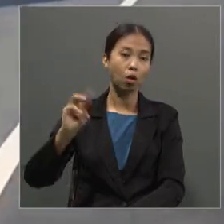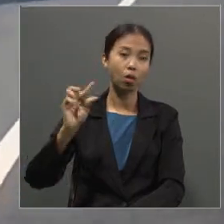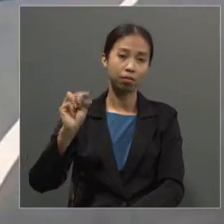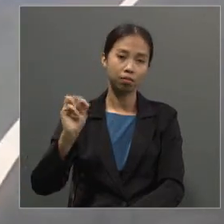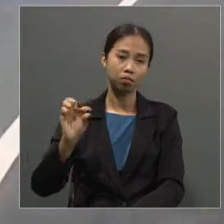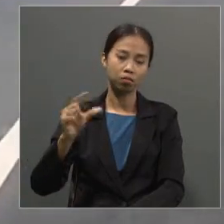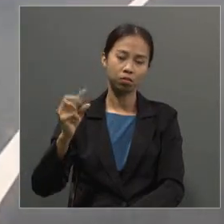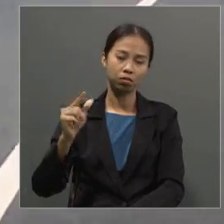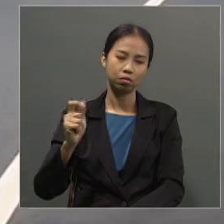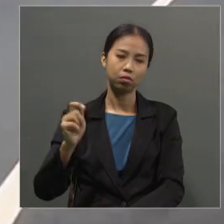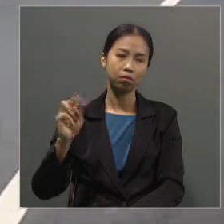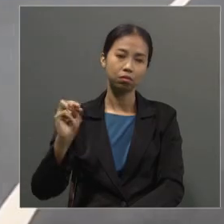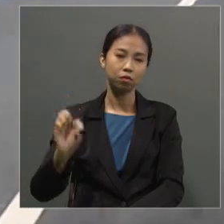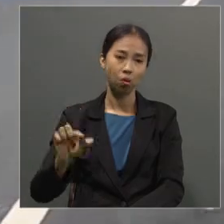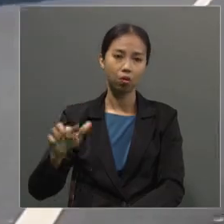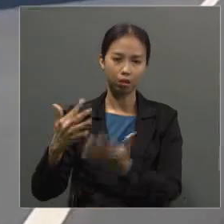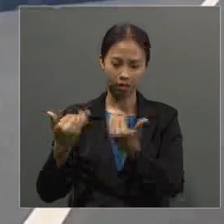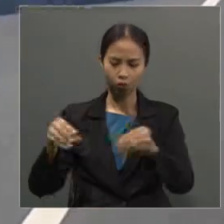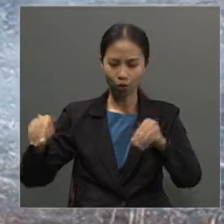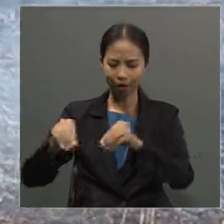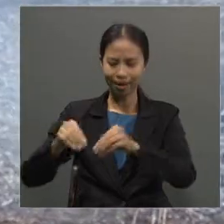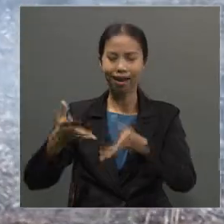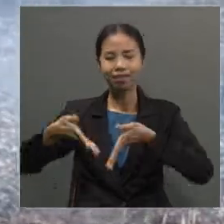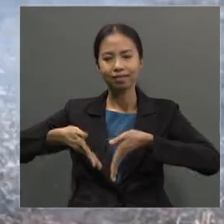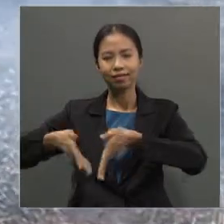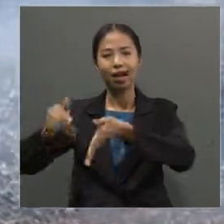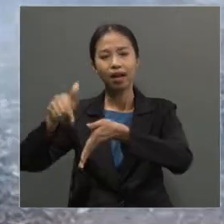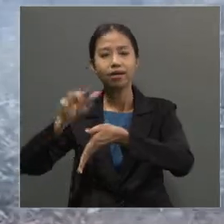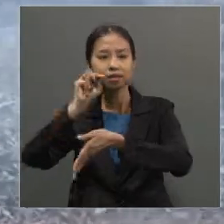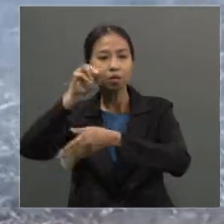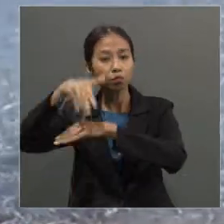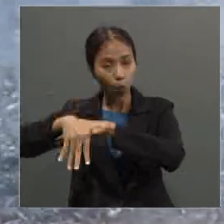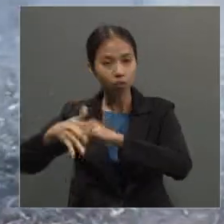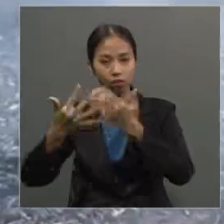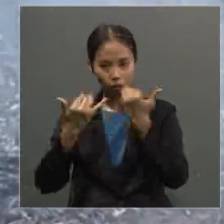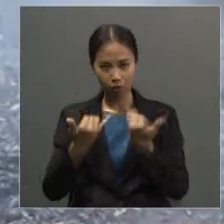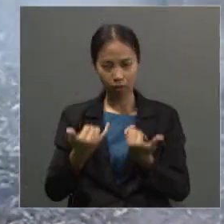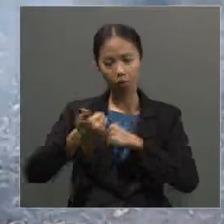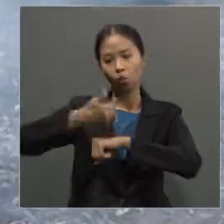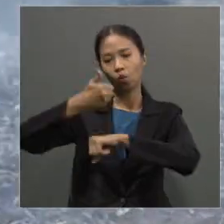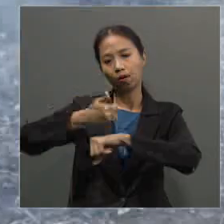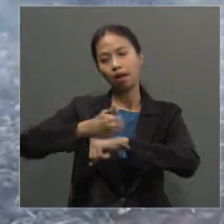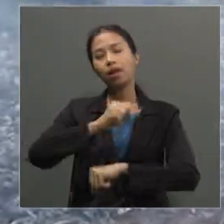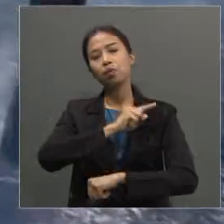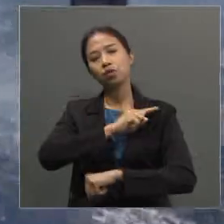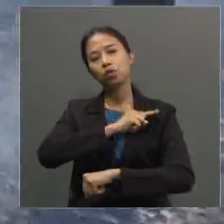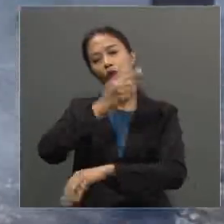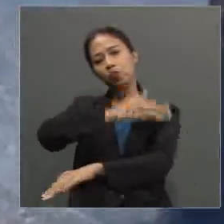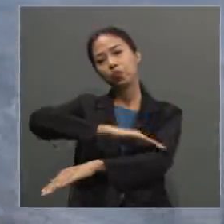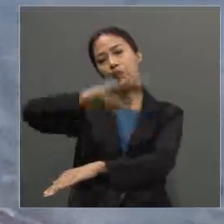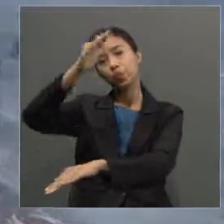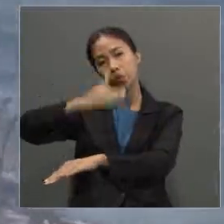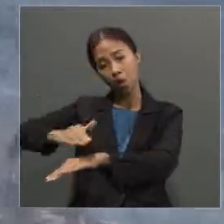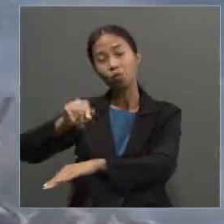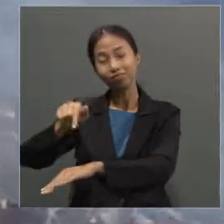แห่งชาติดอยอินทนนท์เส้นทางไปน้ำตกแม่เตี๊ยะโดยขณะนี้นายเกรียงไกรชัยพิเศษหัวหน้าอุทยานแห่งชาติดอยอินทนนท์และหัวหน้า